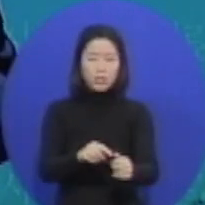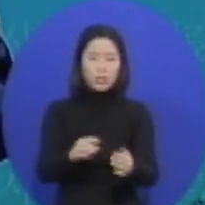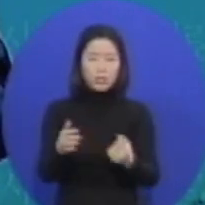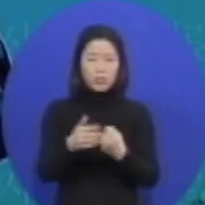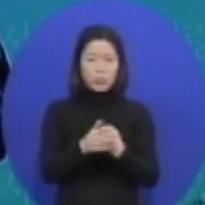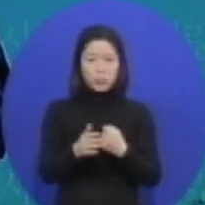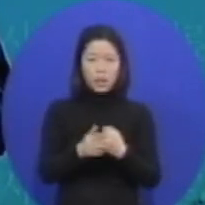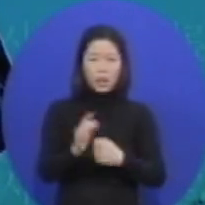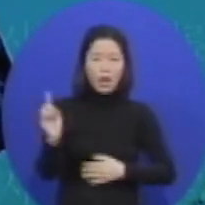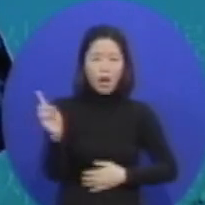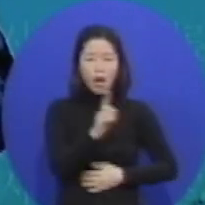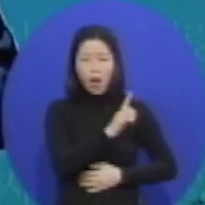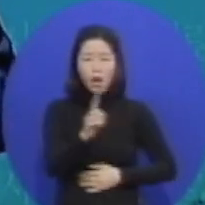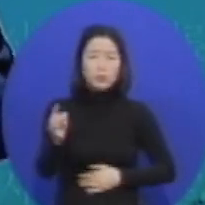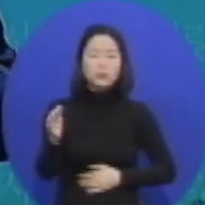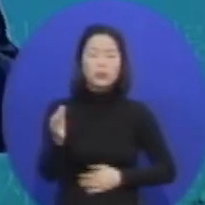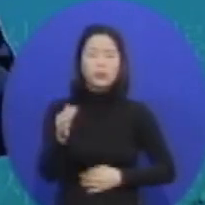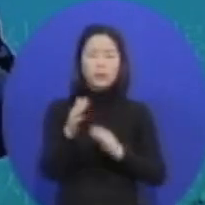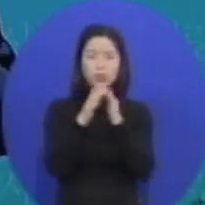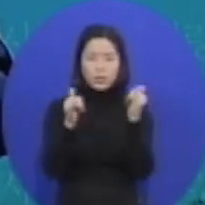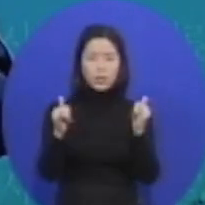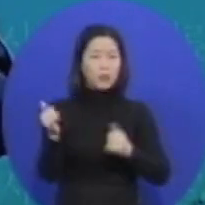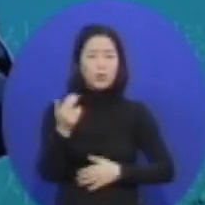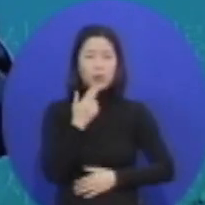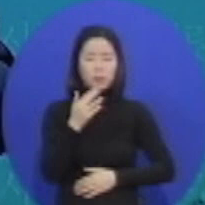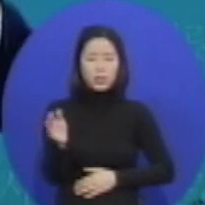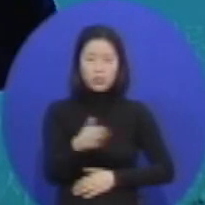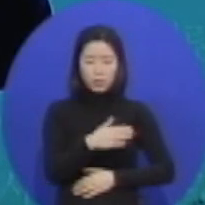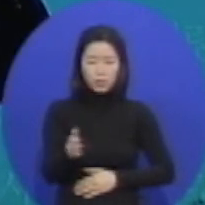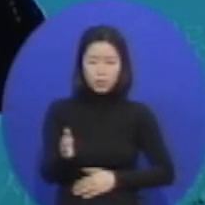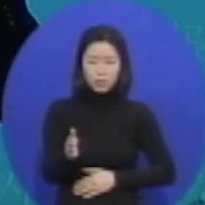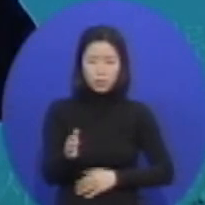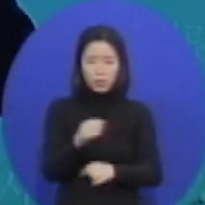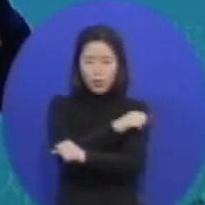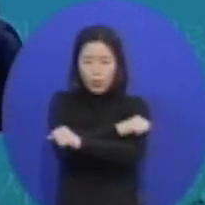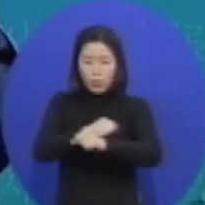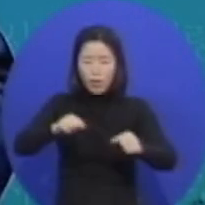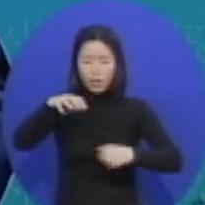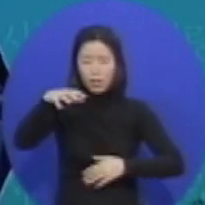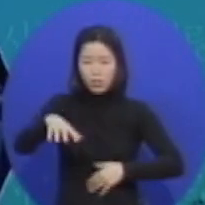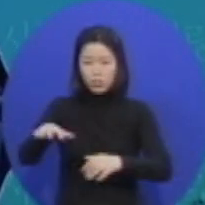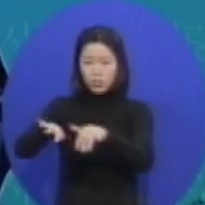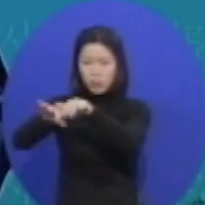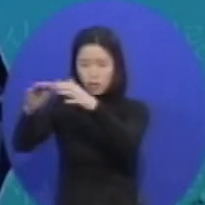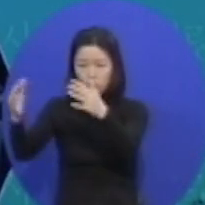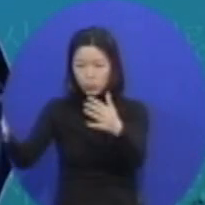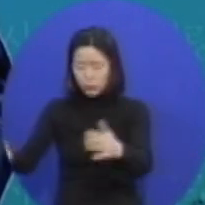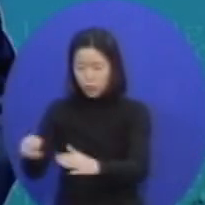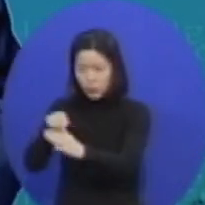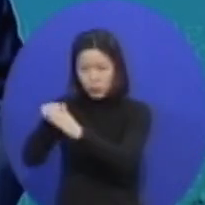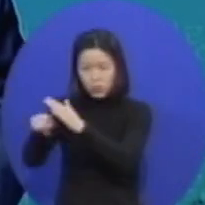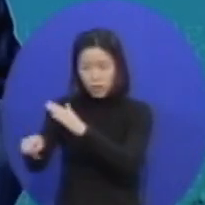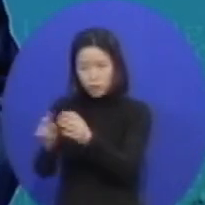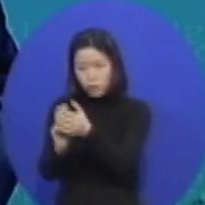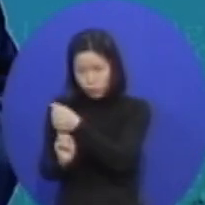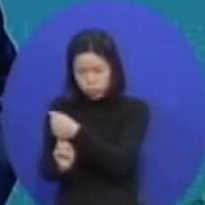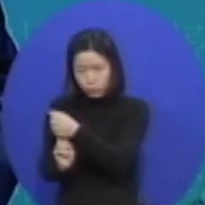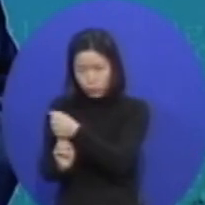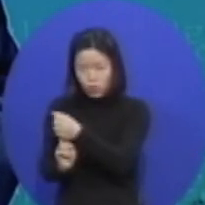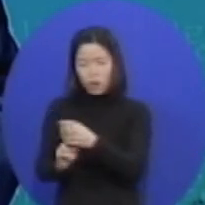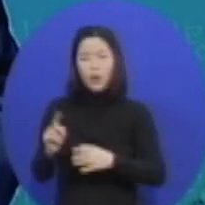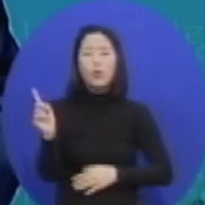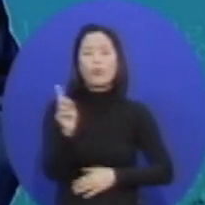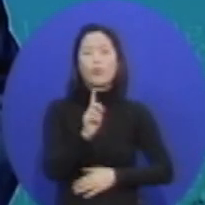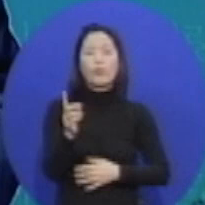도망을 가서 도망을 가고 도망을 가다가 굴 속에 들어가서 숨어 써요 얼마나 지